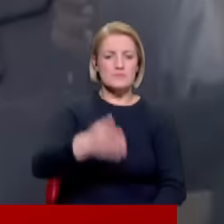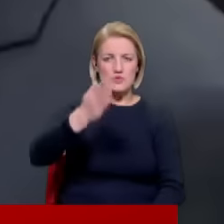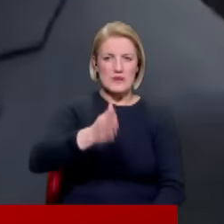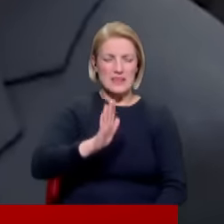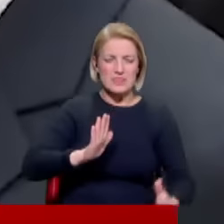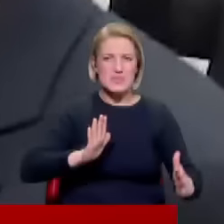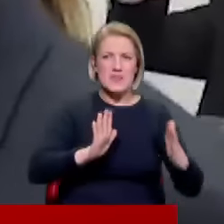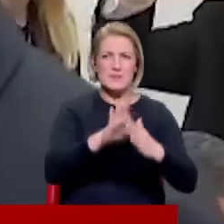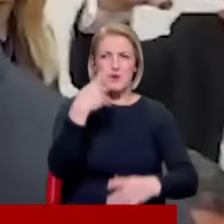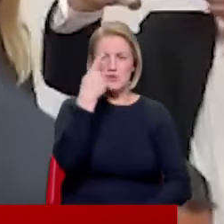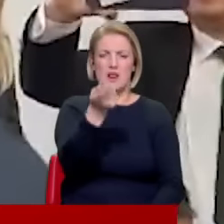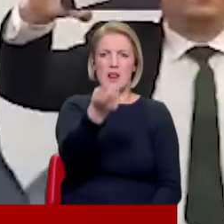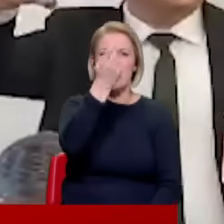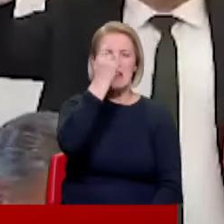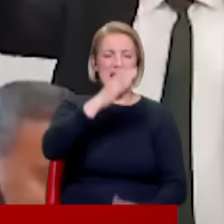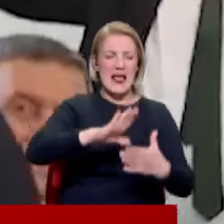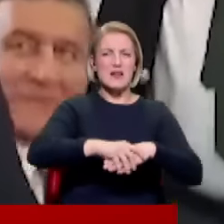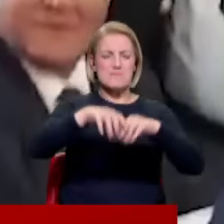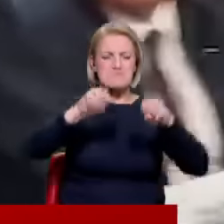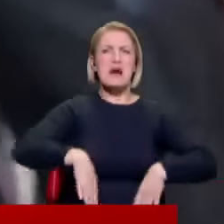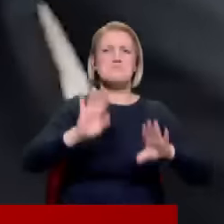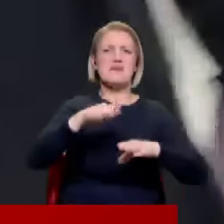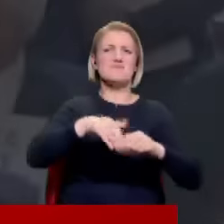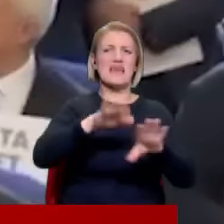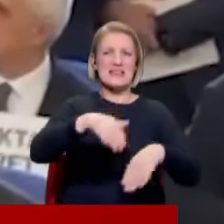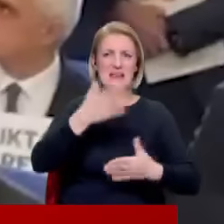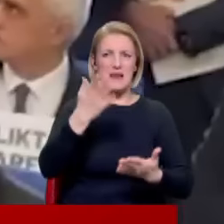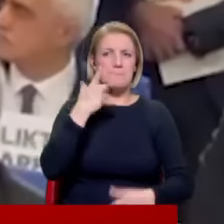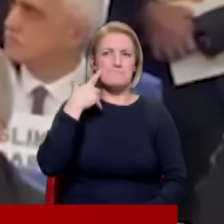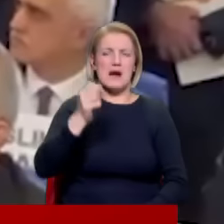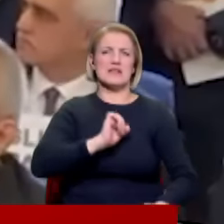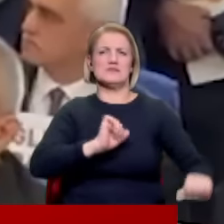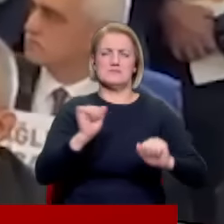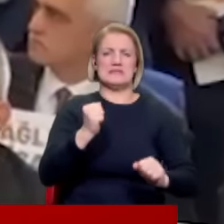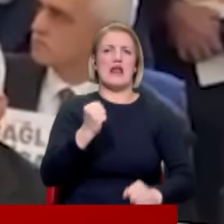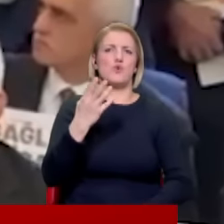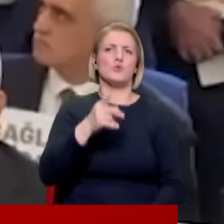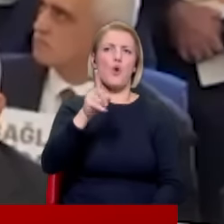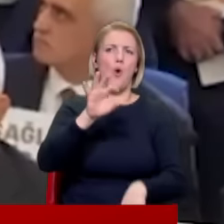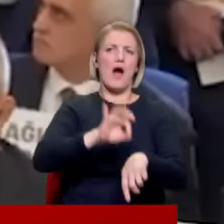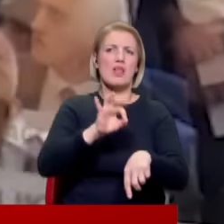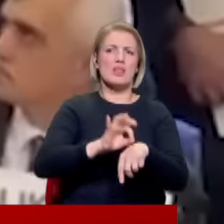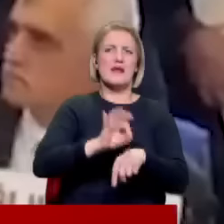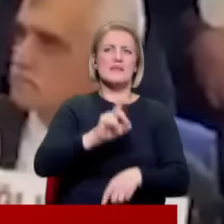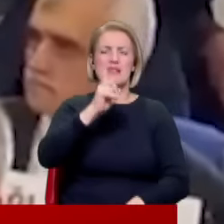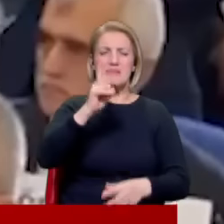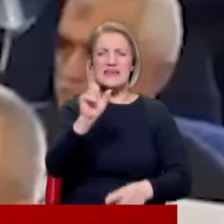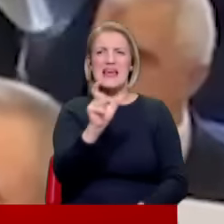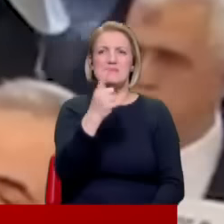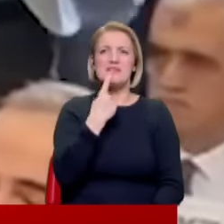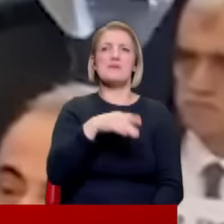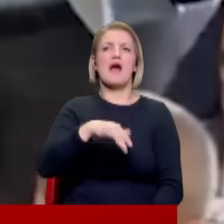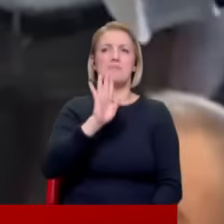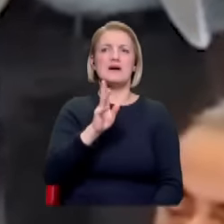Tokalaşırken tepkilerini de yüzüne haykıran, elini tutup bırakmayan vekillere ise bakanın tepkisi sert oldu. O anlarda tek bir kelime etmedi